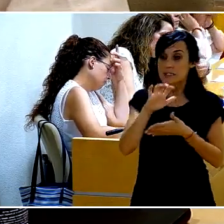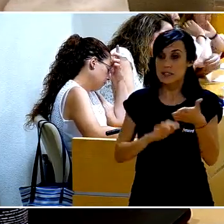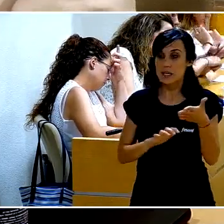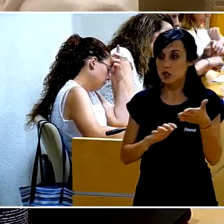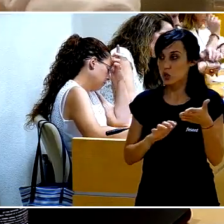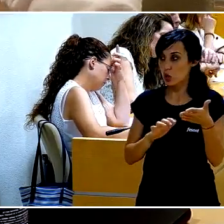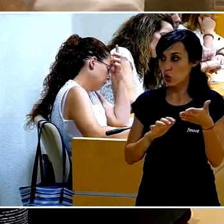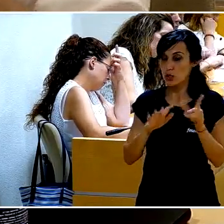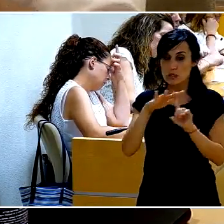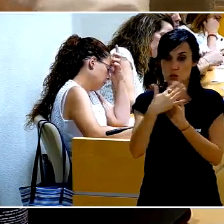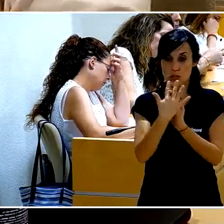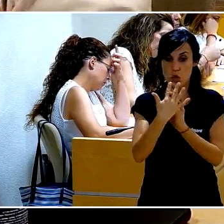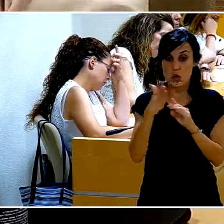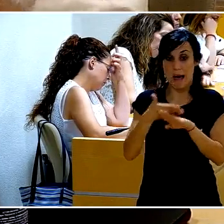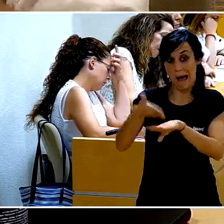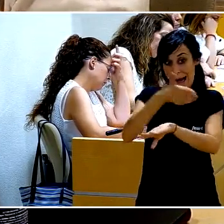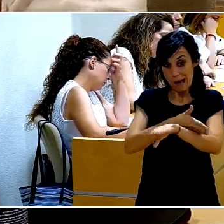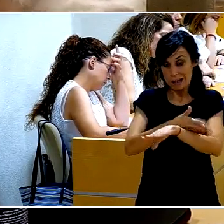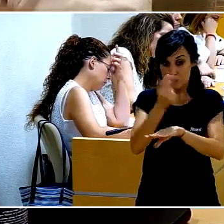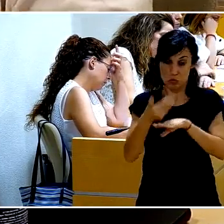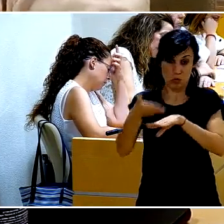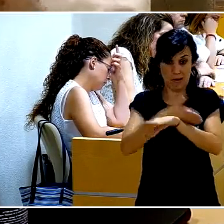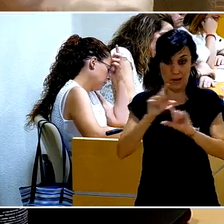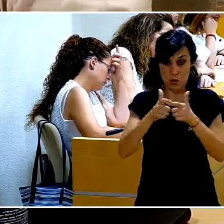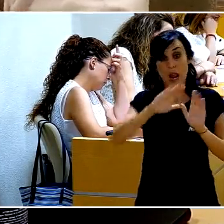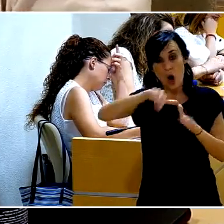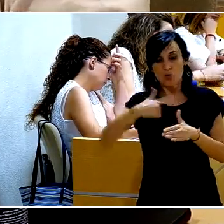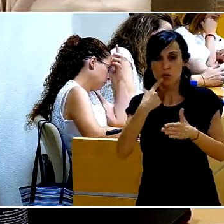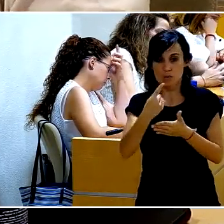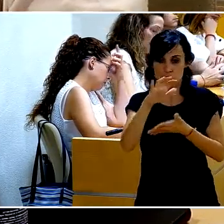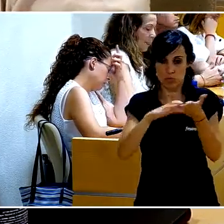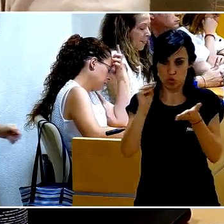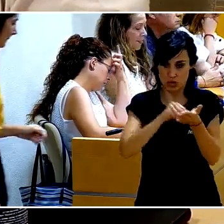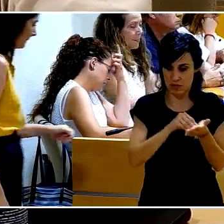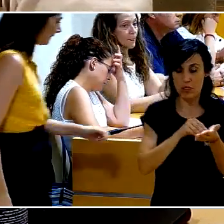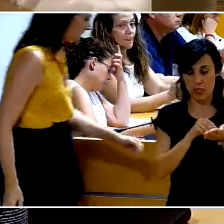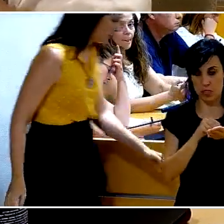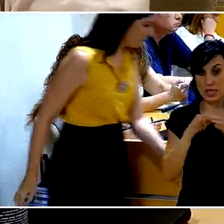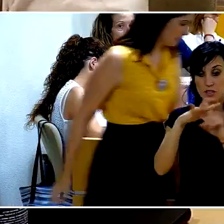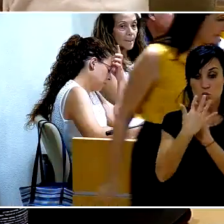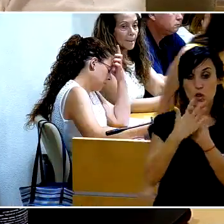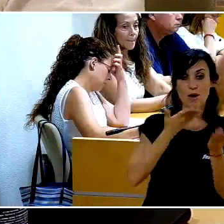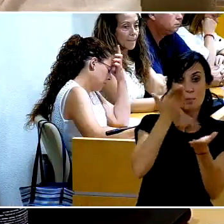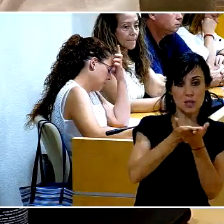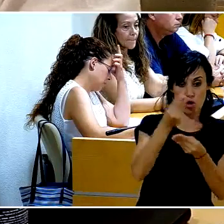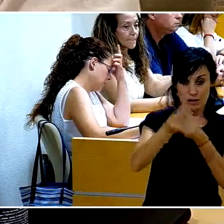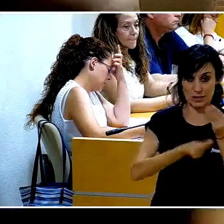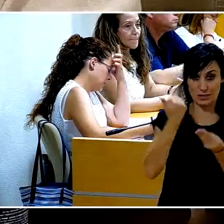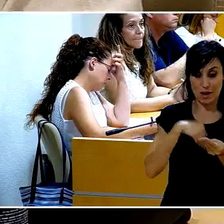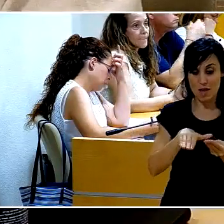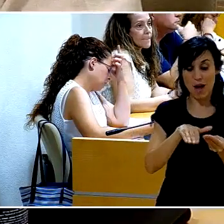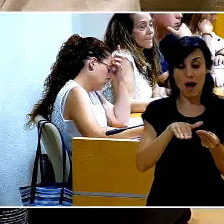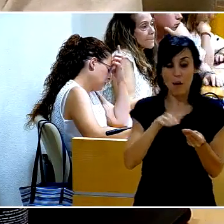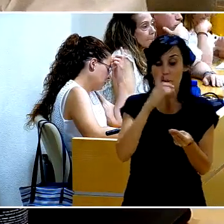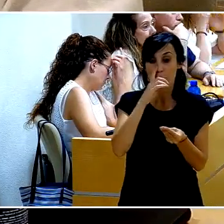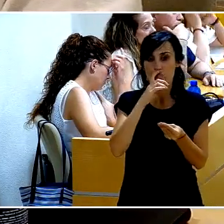com estava. Jo en la penúltima li vaig dir com estava, i en la última li ho vaig repetir com estava. La petició està feta, està